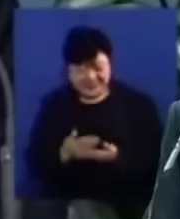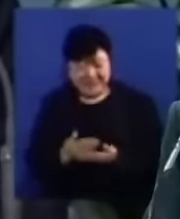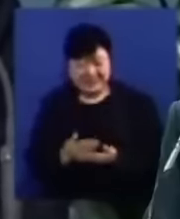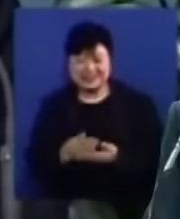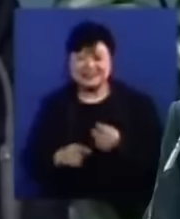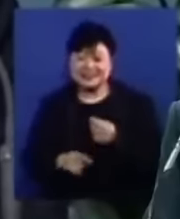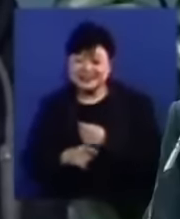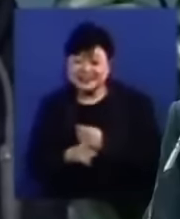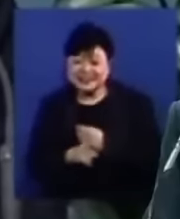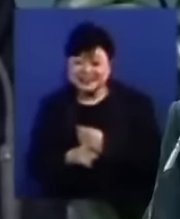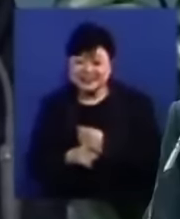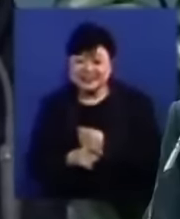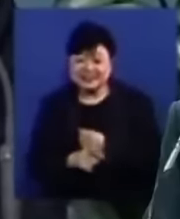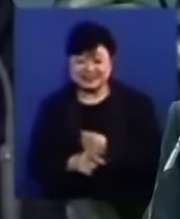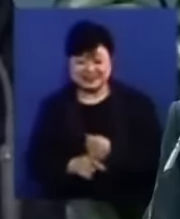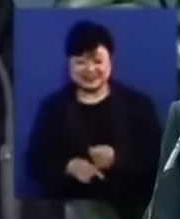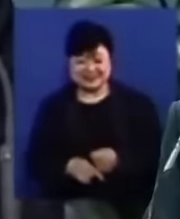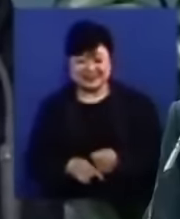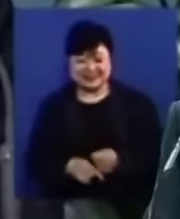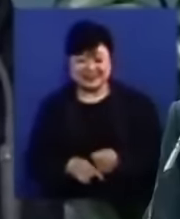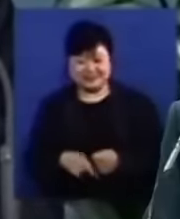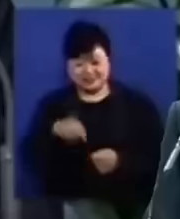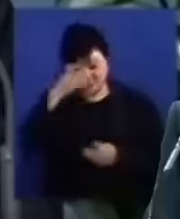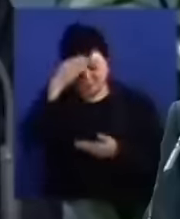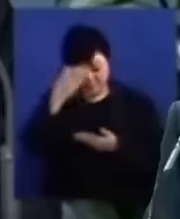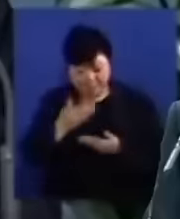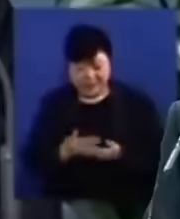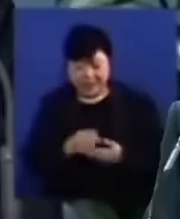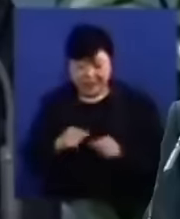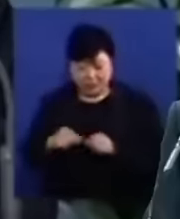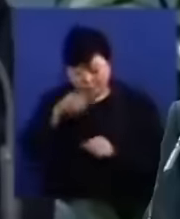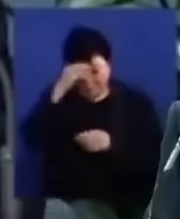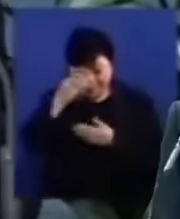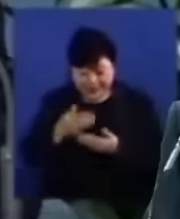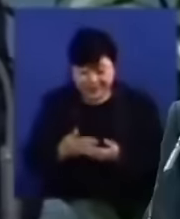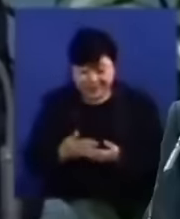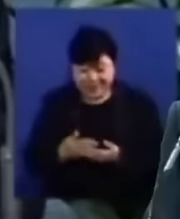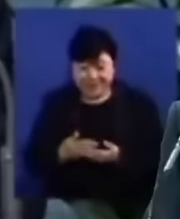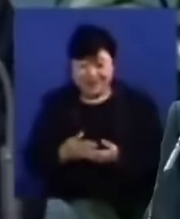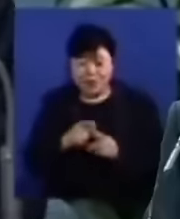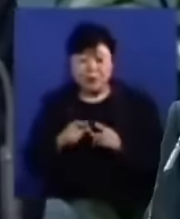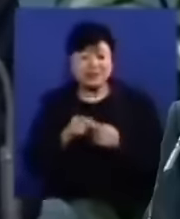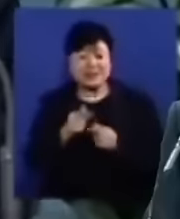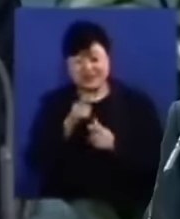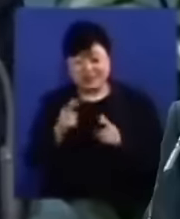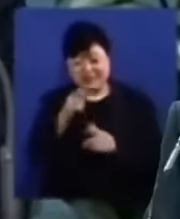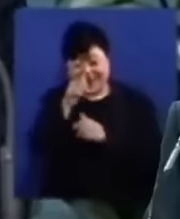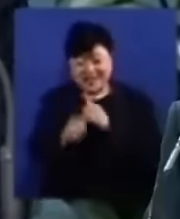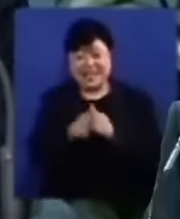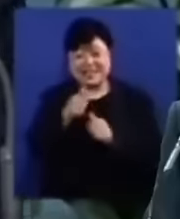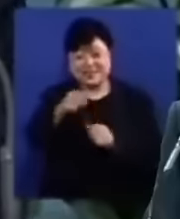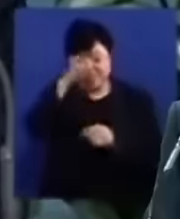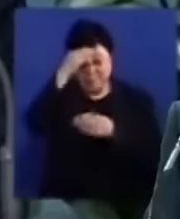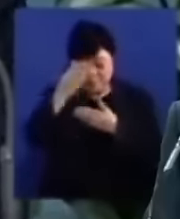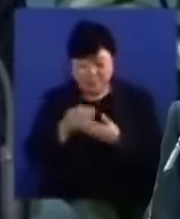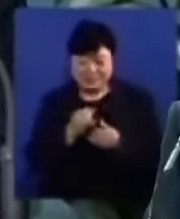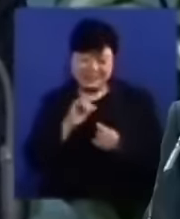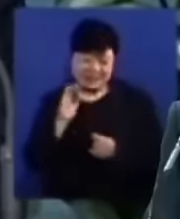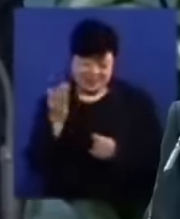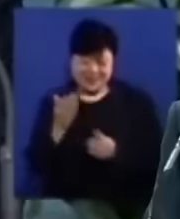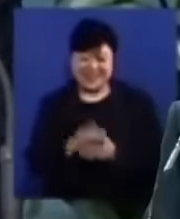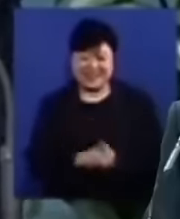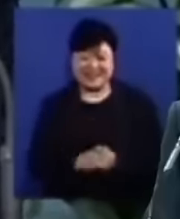닮는다는 것은 상대가 하는 일을 본다는 것을 말하는 것인데, 우리는 보통 사람이 아니라 하나님을 닮은 사람들인